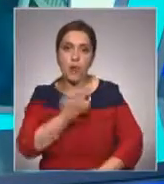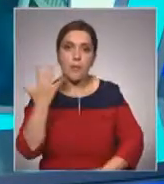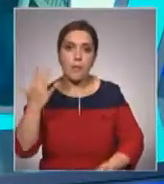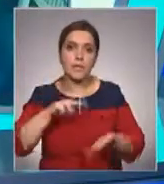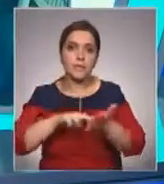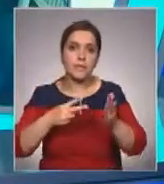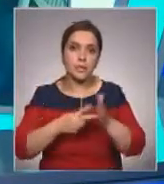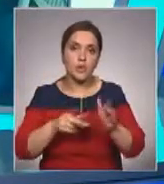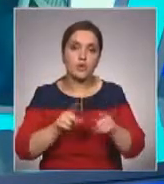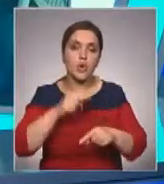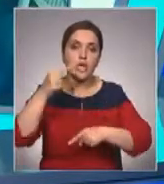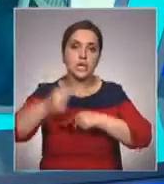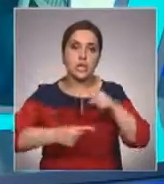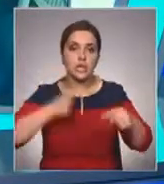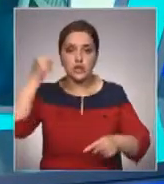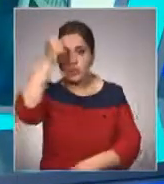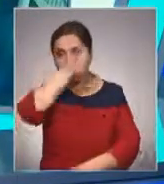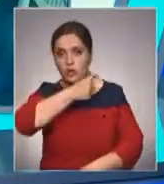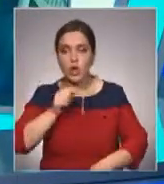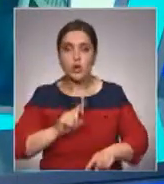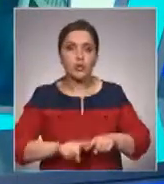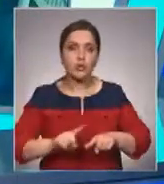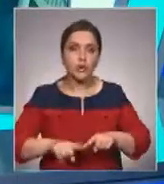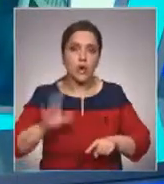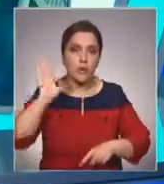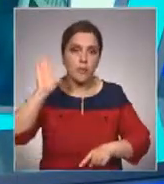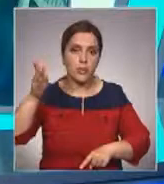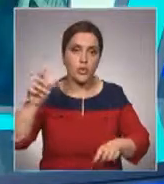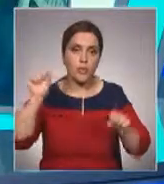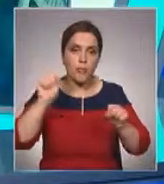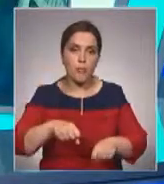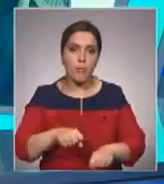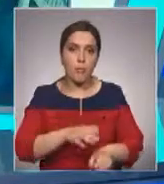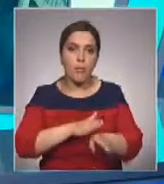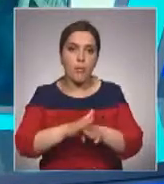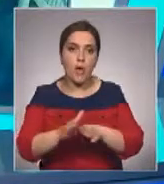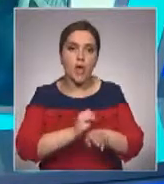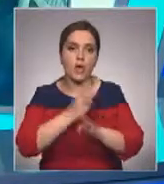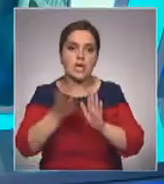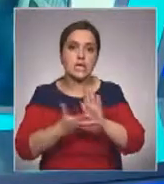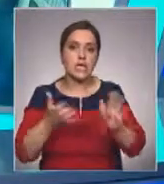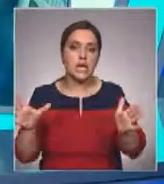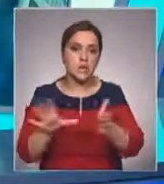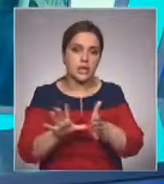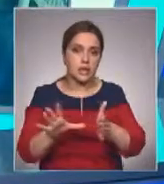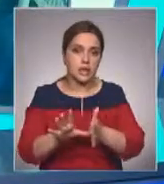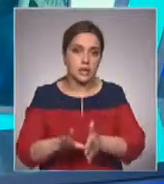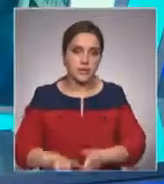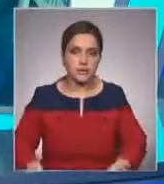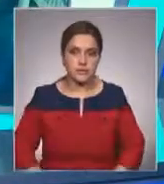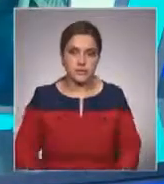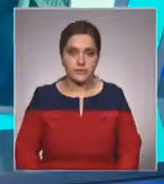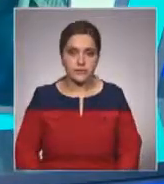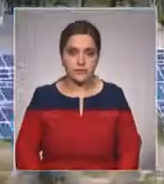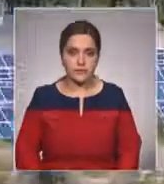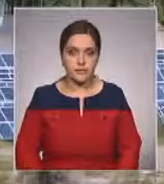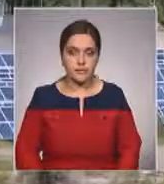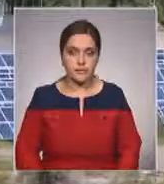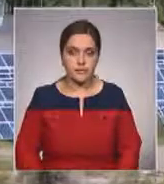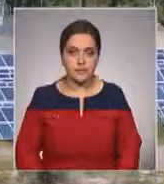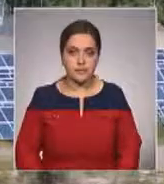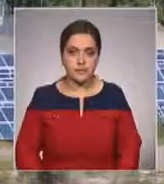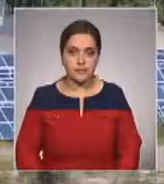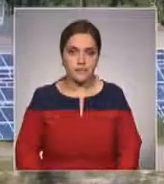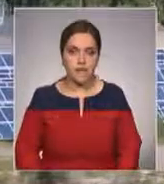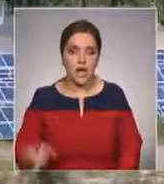на следующий год. Таким образом, в скором будущем область сможет полностью покрыть дефицит в электроэнергии.